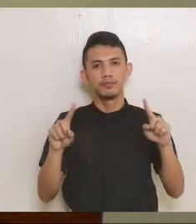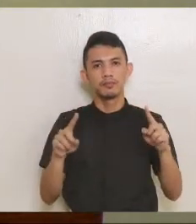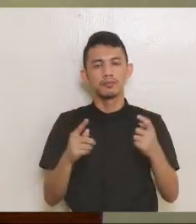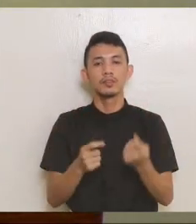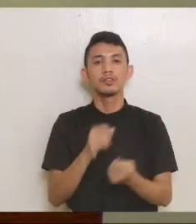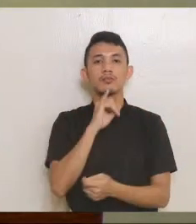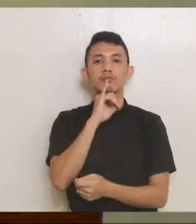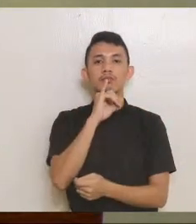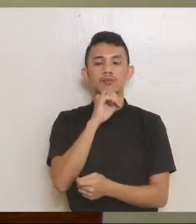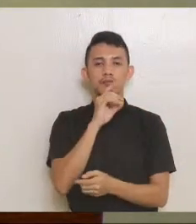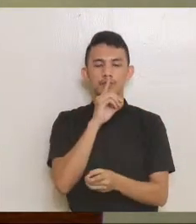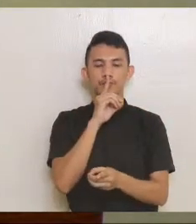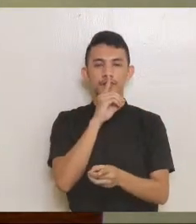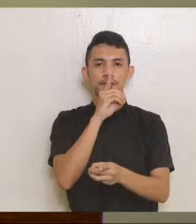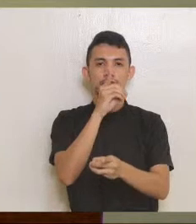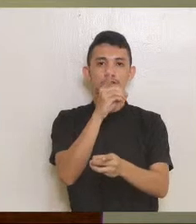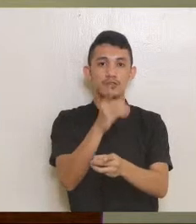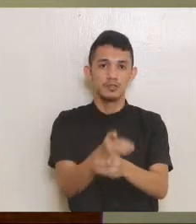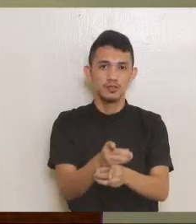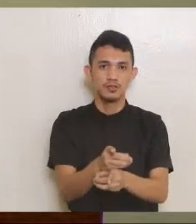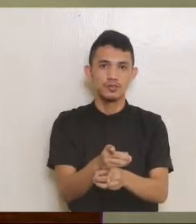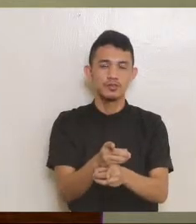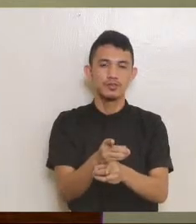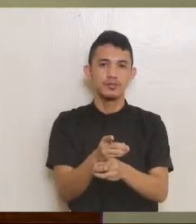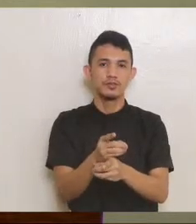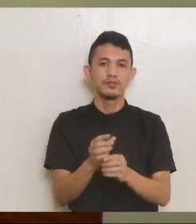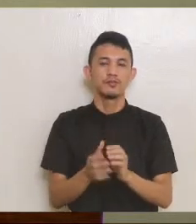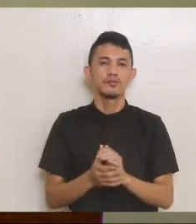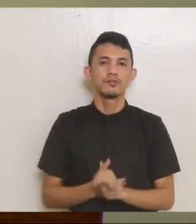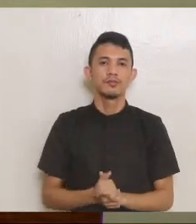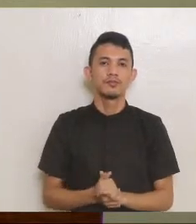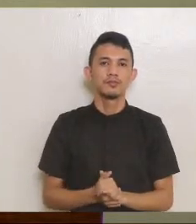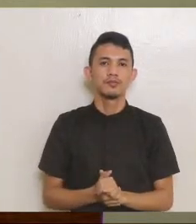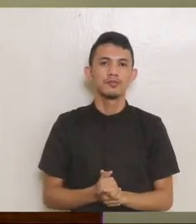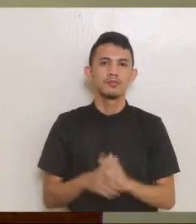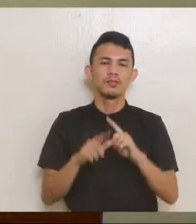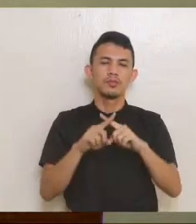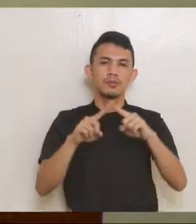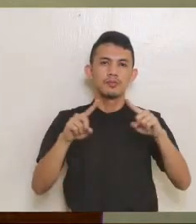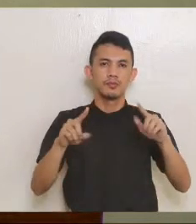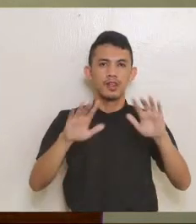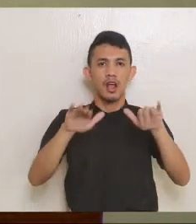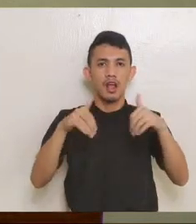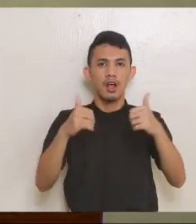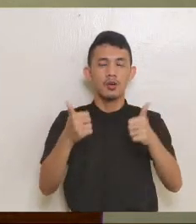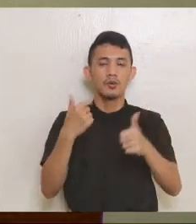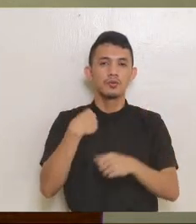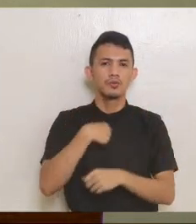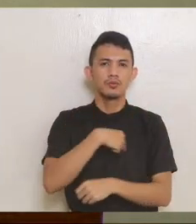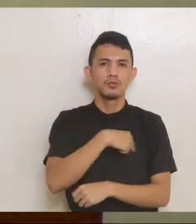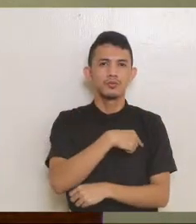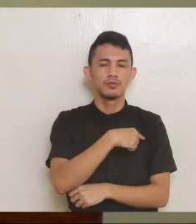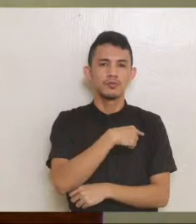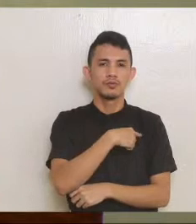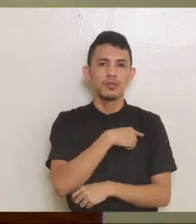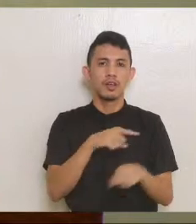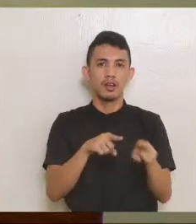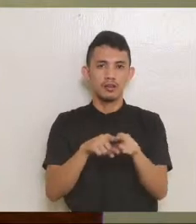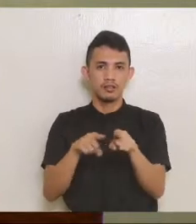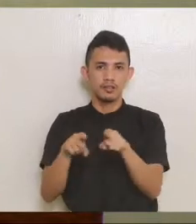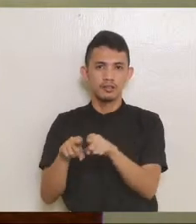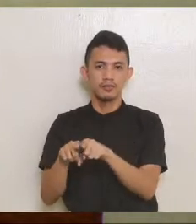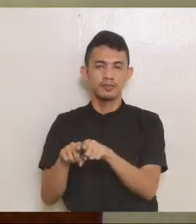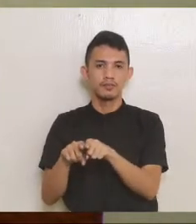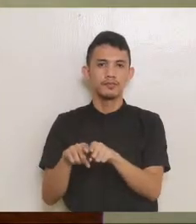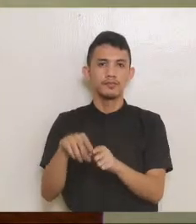tinuod ni nga mo kini atong mga dakan. Apan, kumusta man kita isip mga Katoliko?